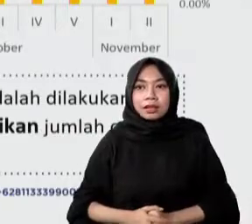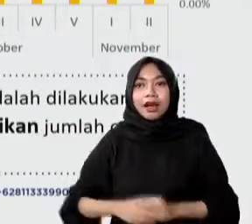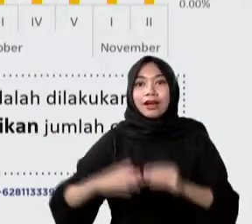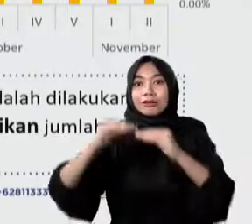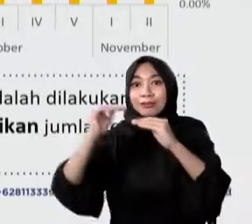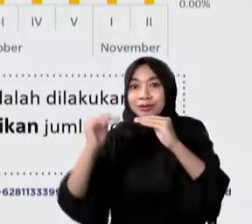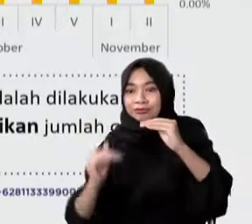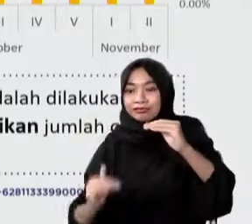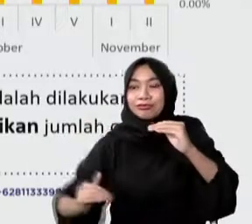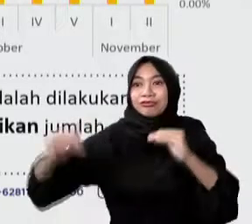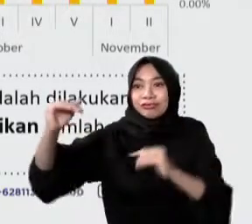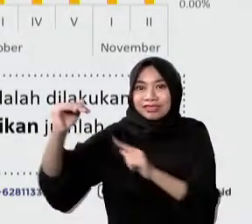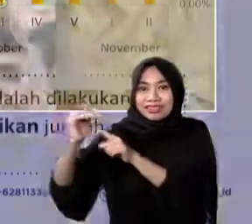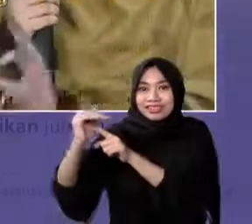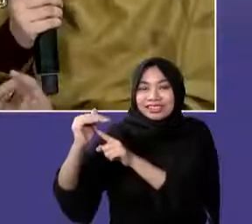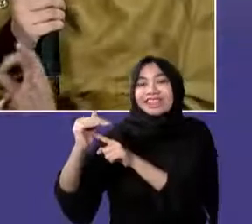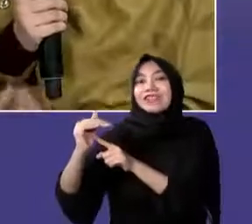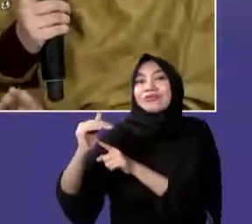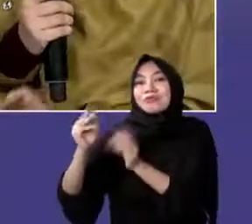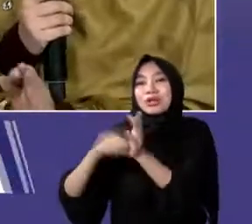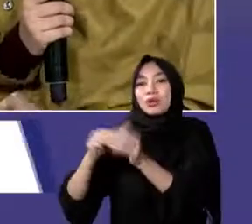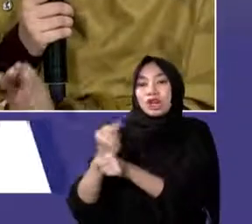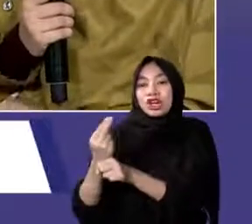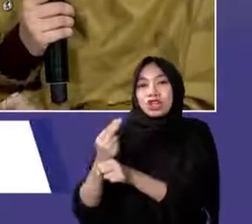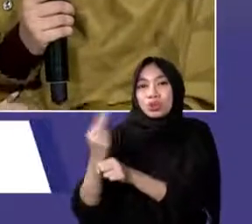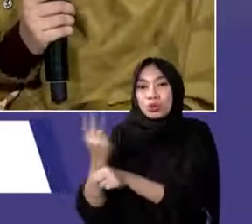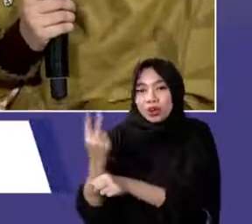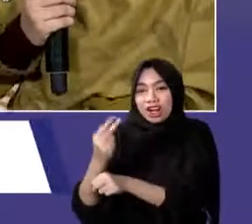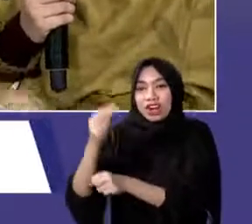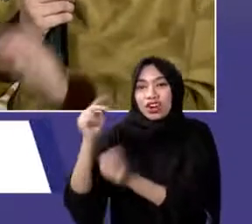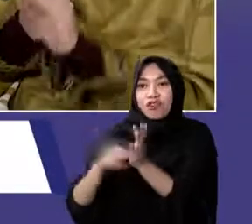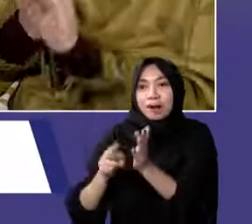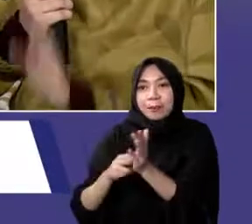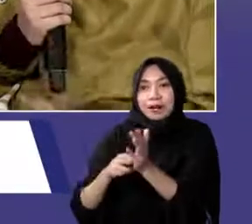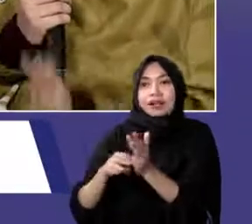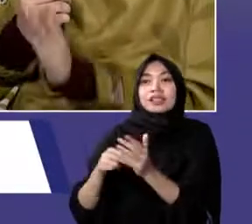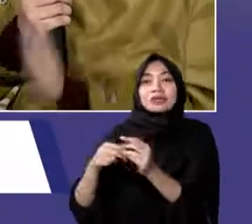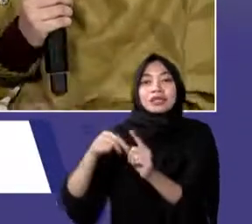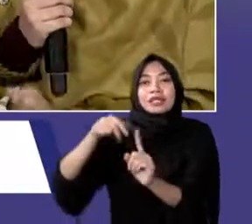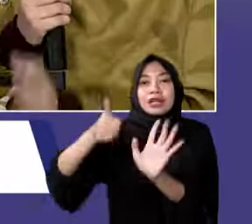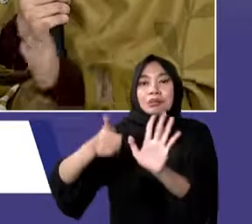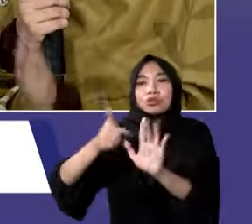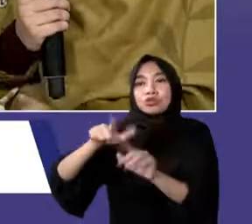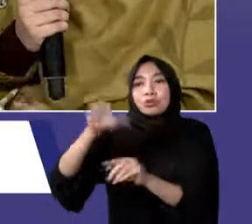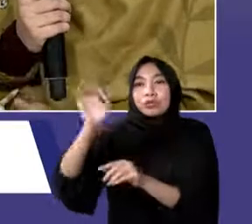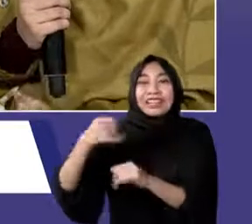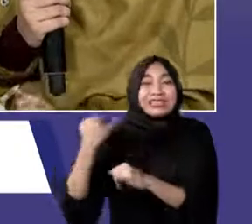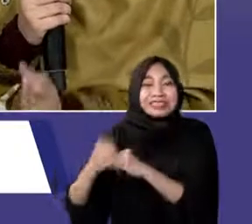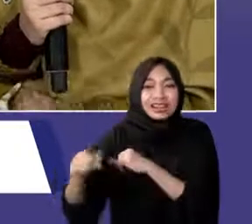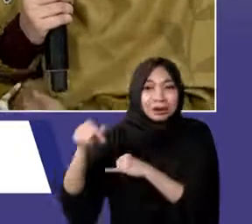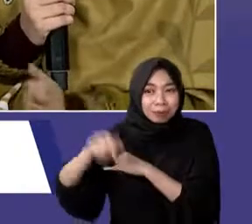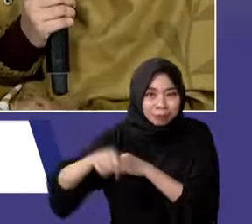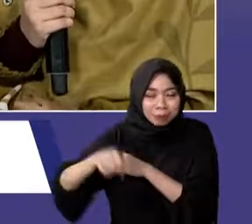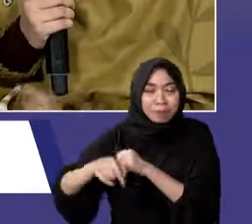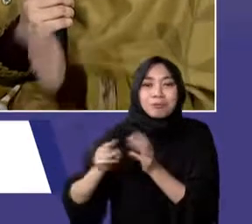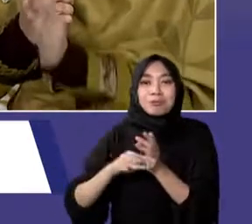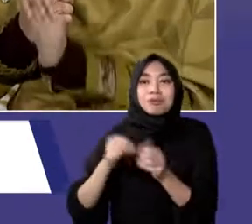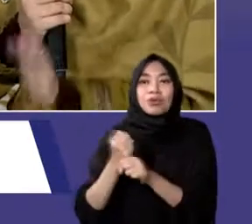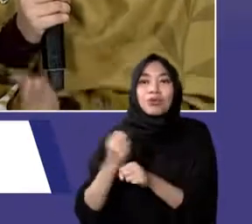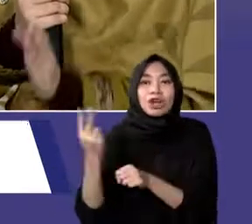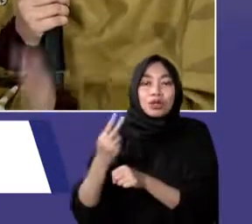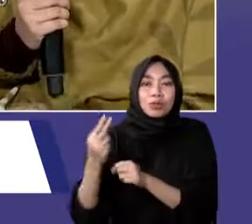back pada pekan pertama November meskipun masih di angka 67%. Dan terakhir pada pekan ini, di pekan kedua